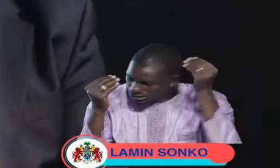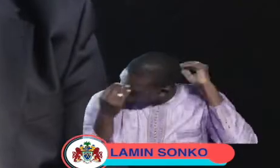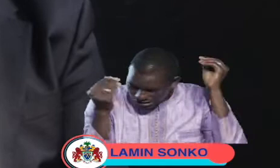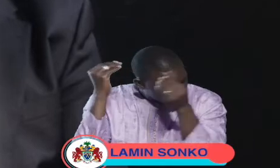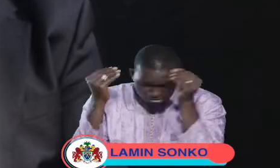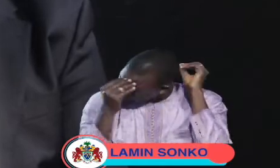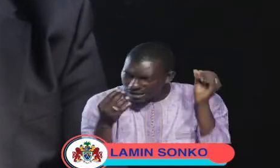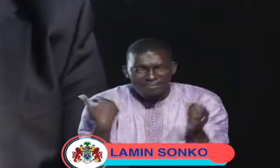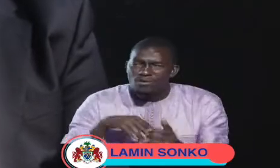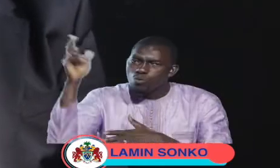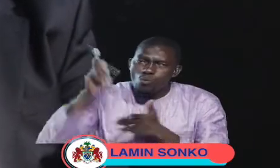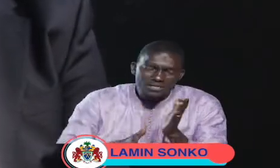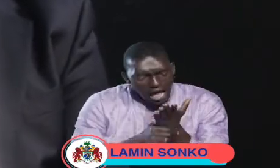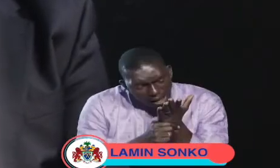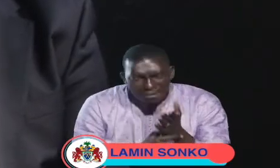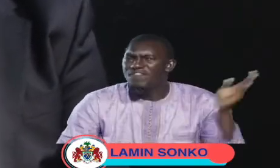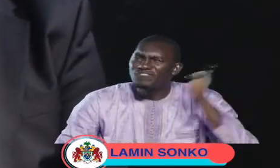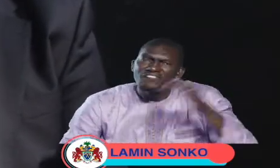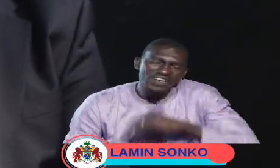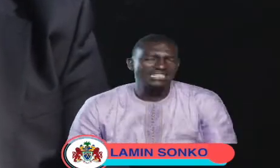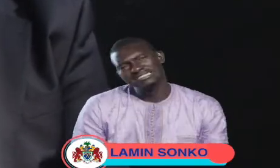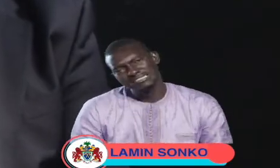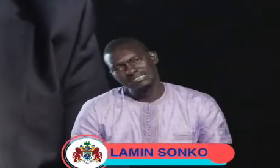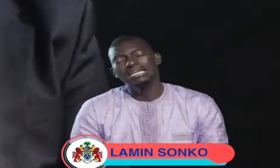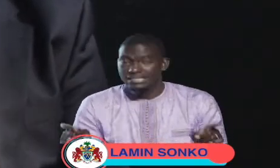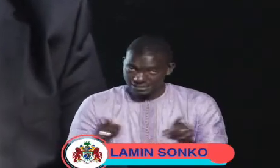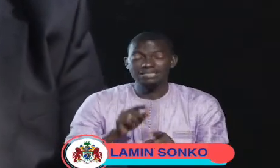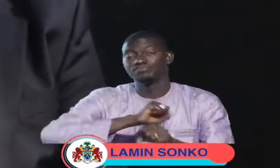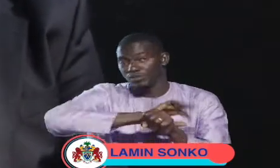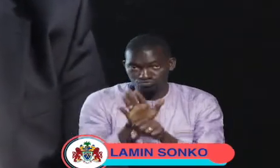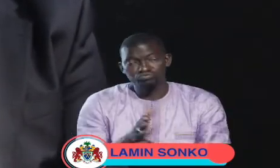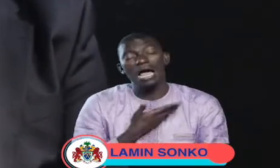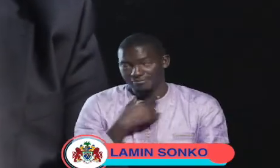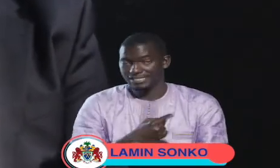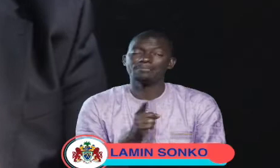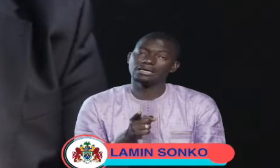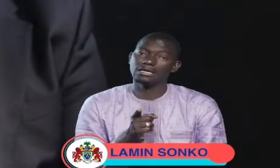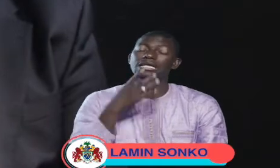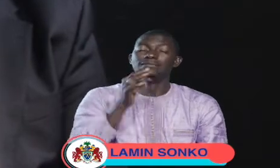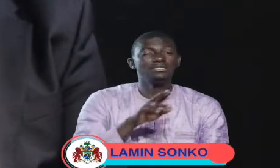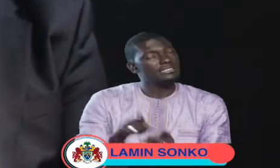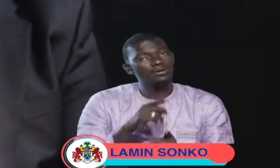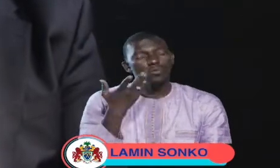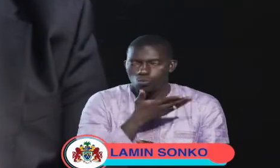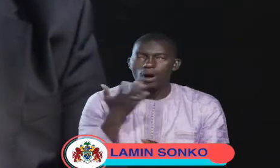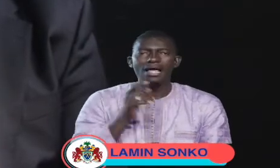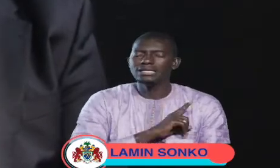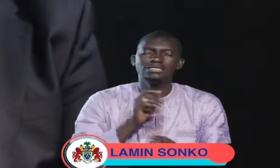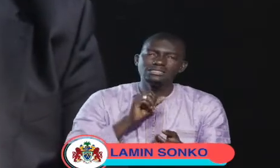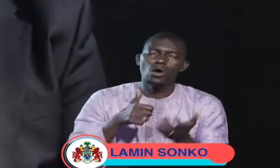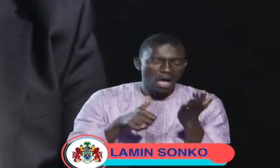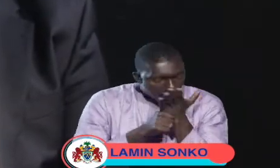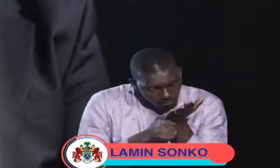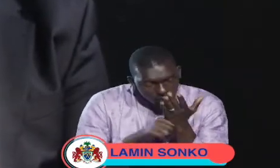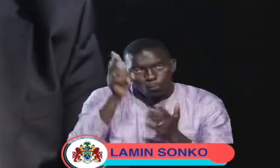dañoo chaané fébar bu ko chaané fébar bi na nekkal lo xamne dañ ko buñ ko chaané so gisé ñu ngi sen ay audio yi dañ bëgga jaxassé tay so